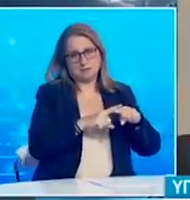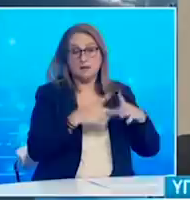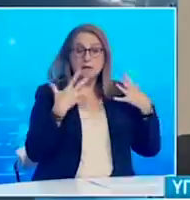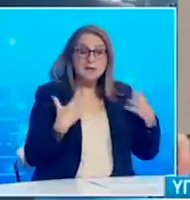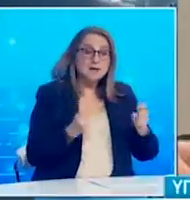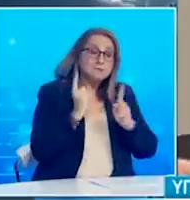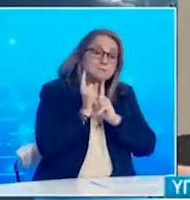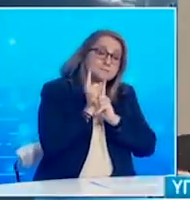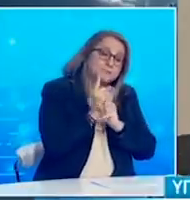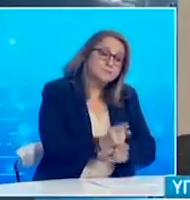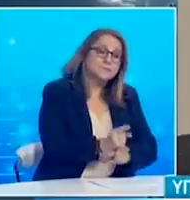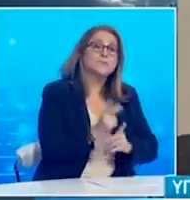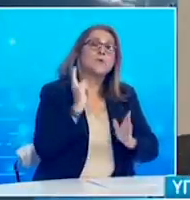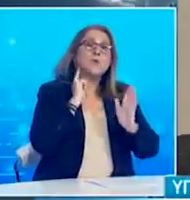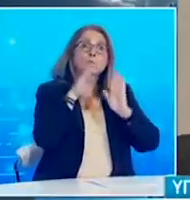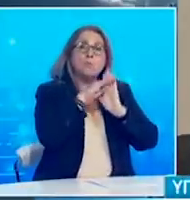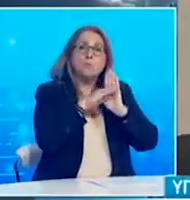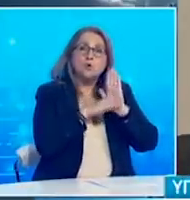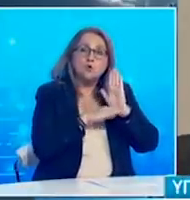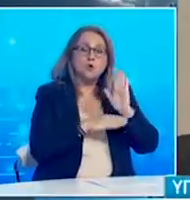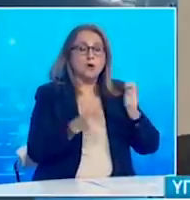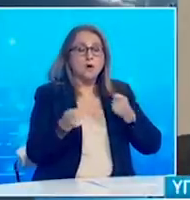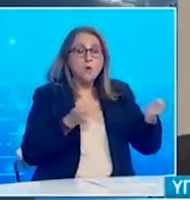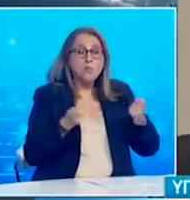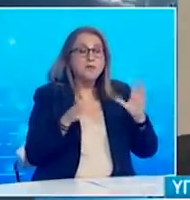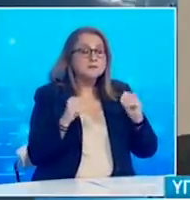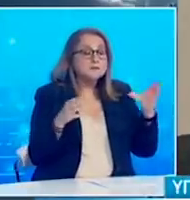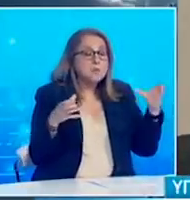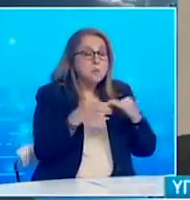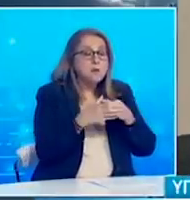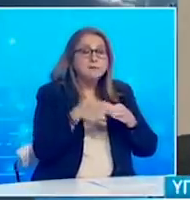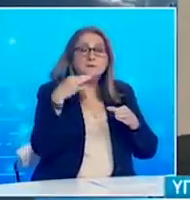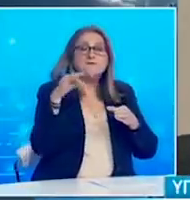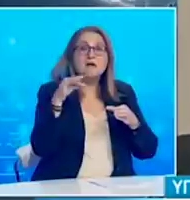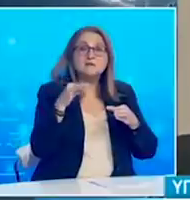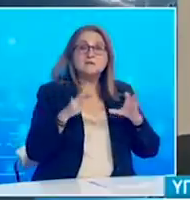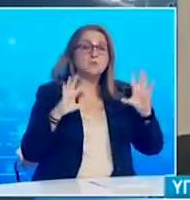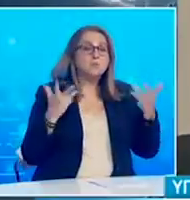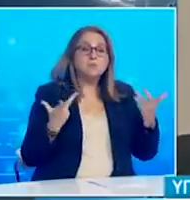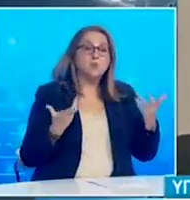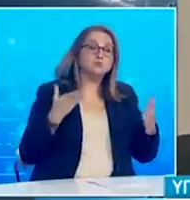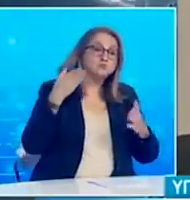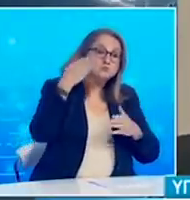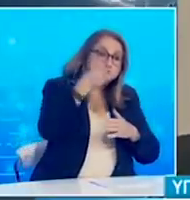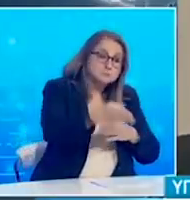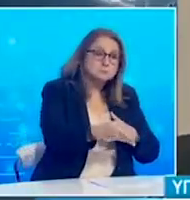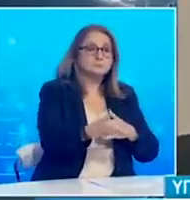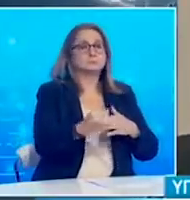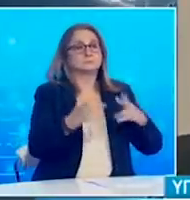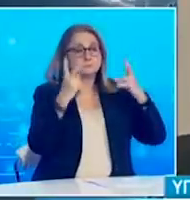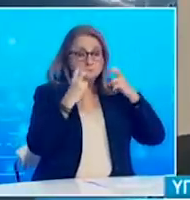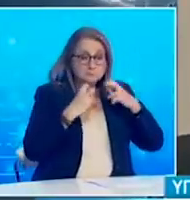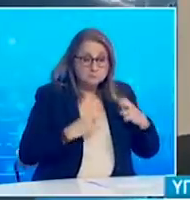και οδηγίες σε ό,τι αφορά ευπαθείς ομάδες του πληθυσμού, πώς θα προσέρχονται στις δομές υγείας, πώς θα